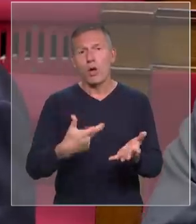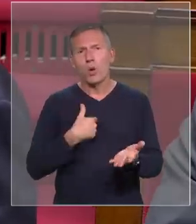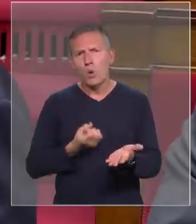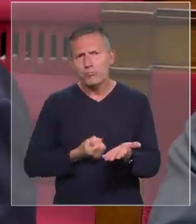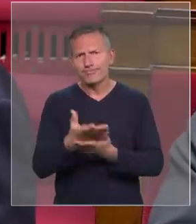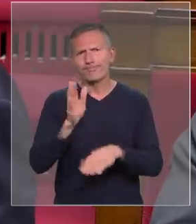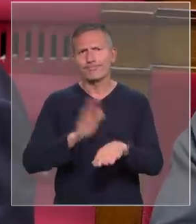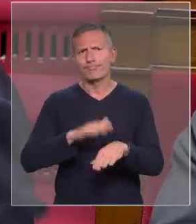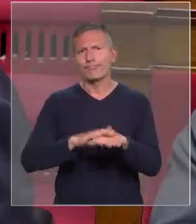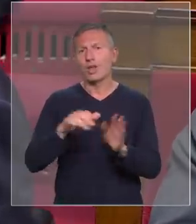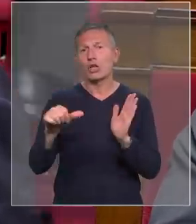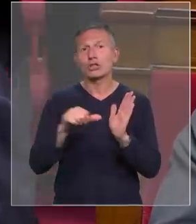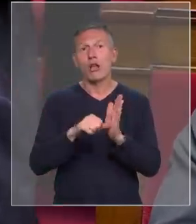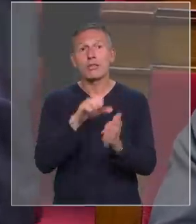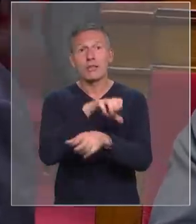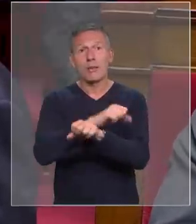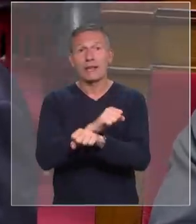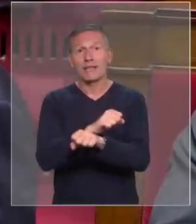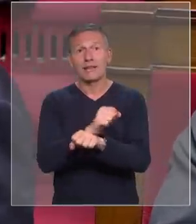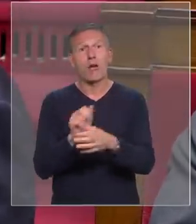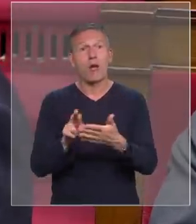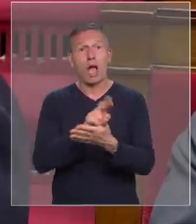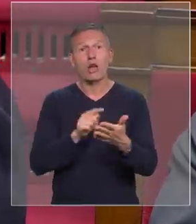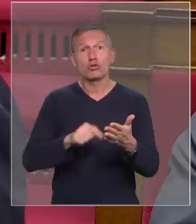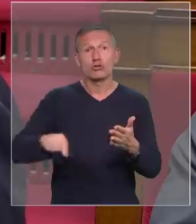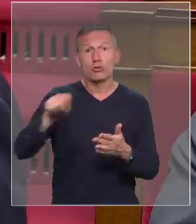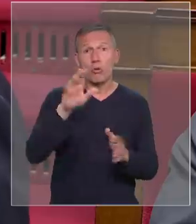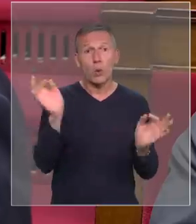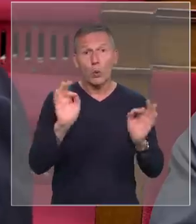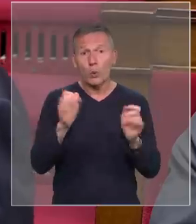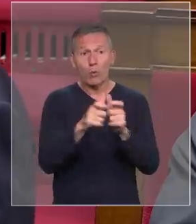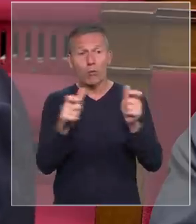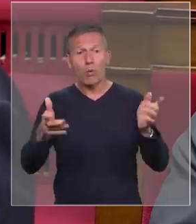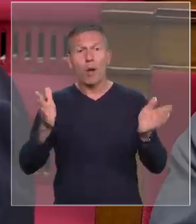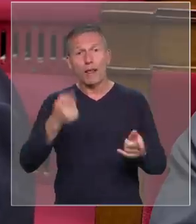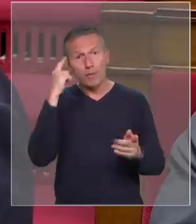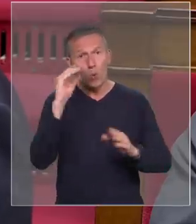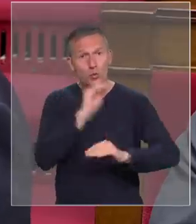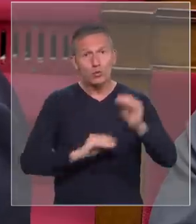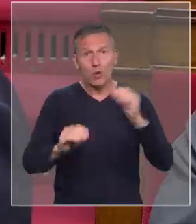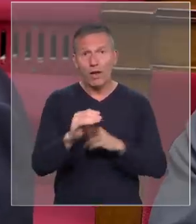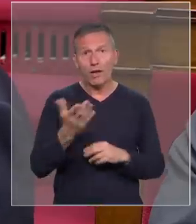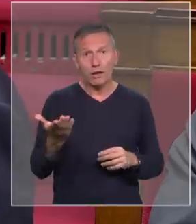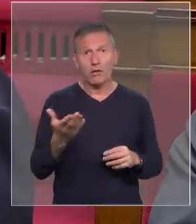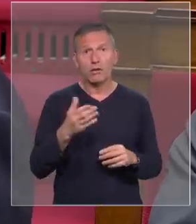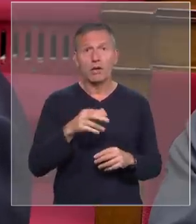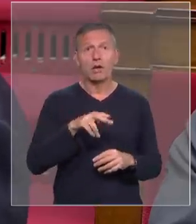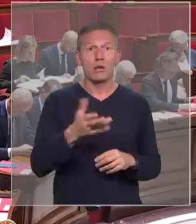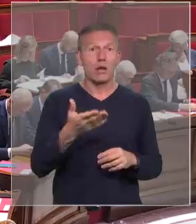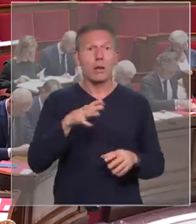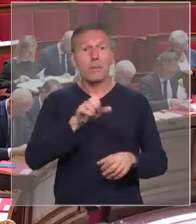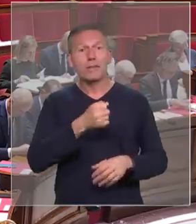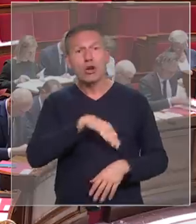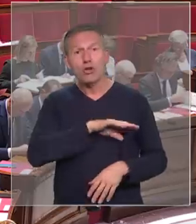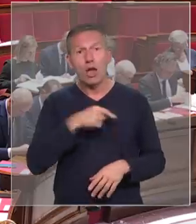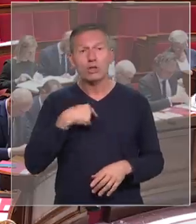attention sur les centres pénitentiaires dans nos régions qui ne disposent d'aucune unité hospitalière de soins, UHSA quant à la prise en charge